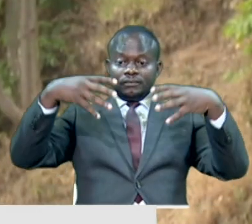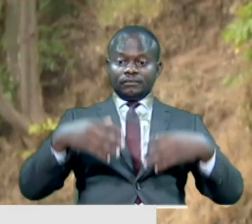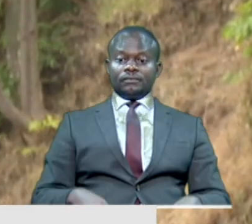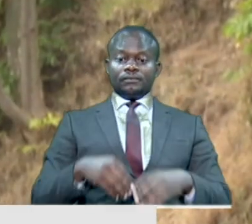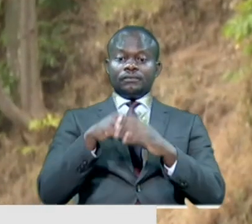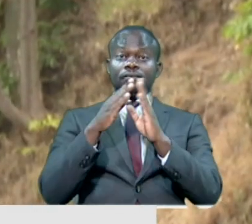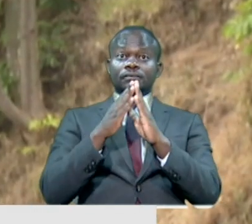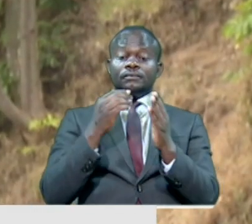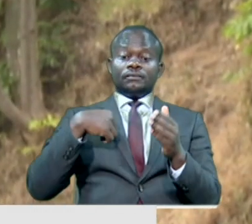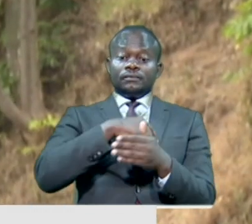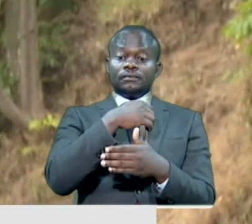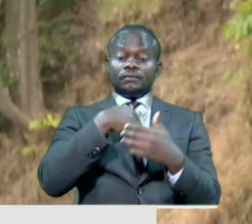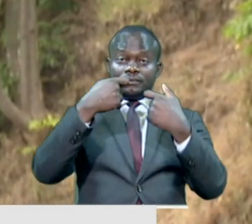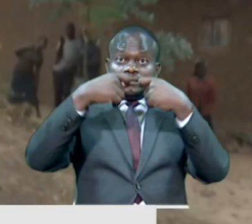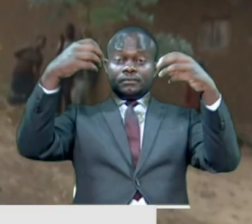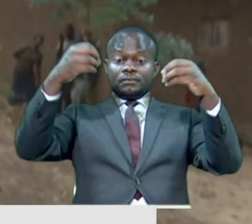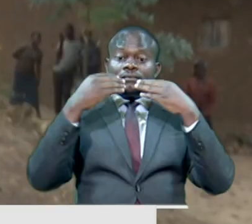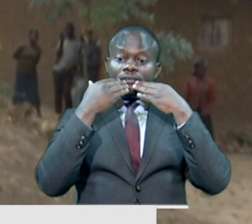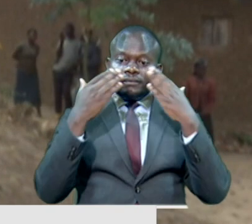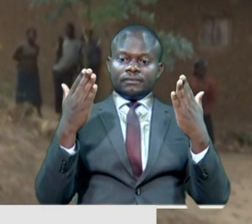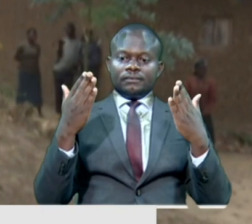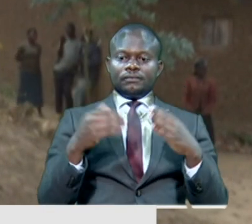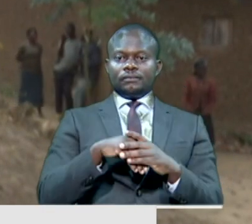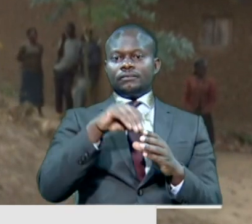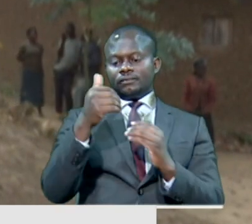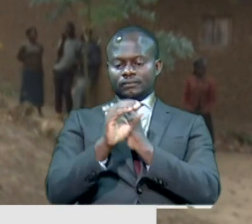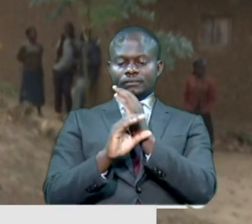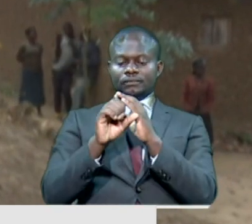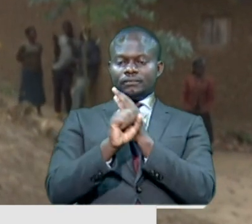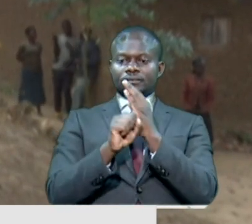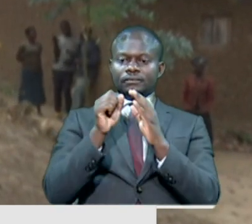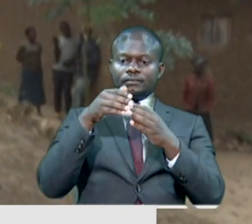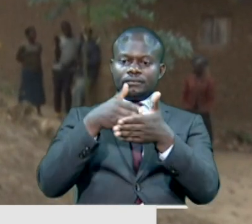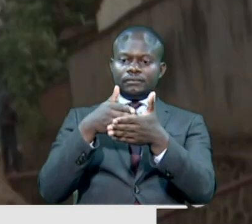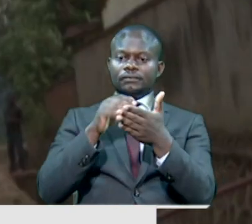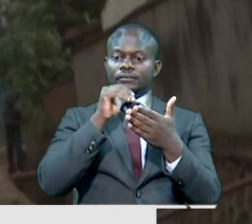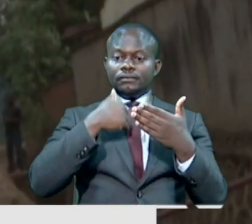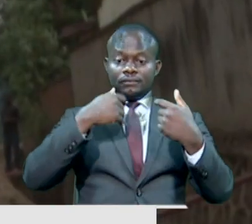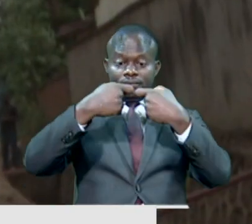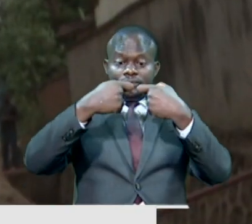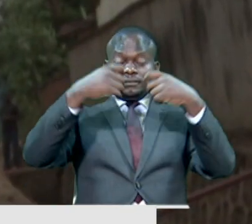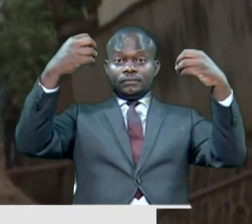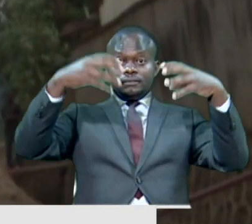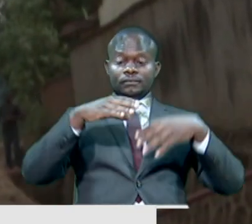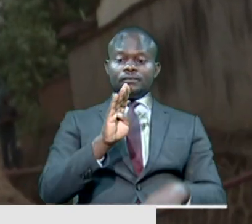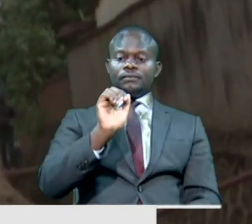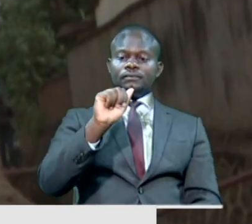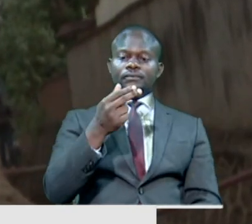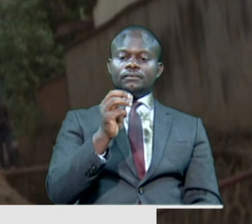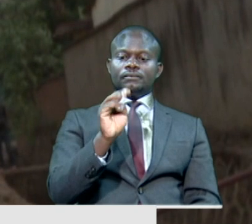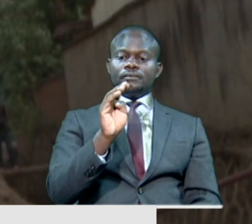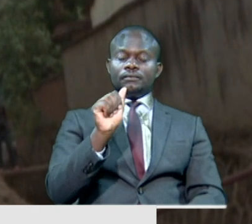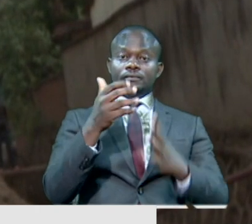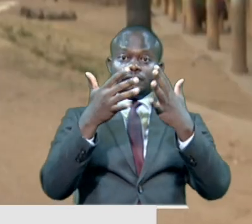ndamuriro dufite. Turacyakoresha twibishishimuza. Akandi kagari ko muri uyu murenge kabangamiye no kutagira amashanyarazi ni Bahimba aha ngo